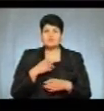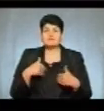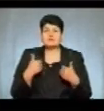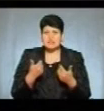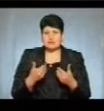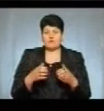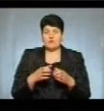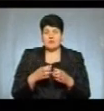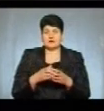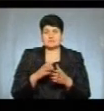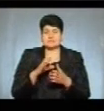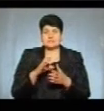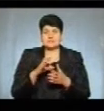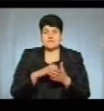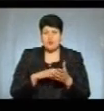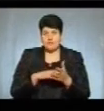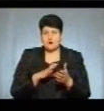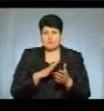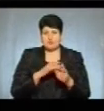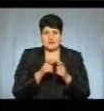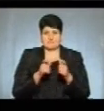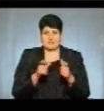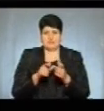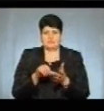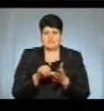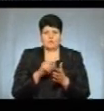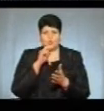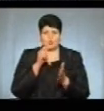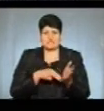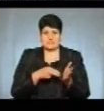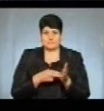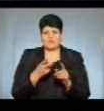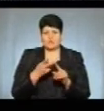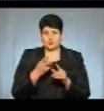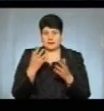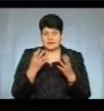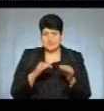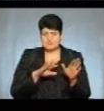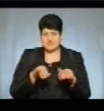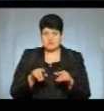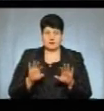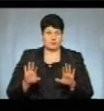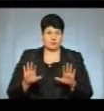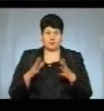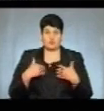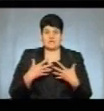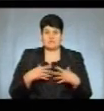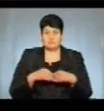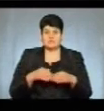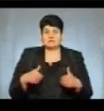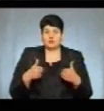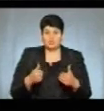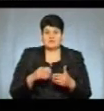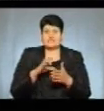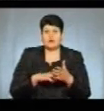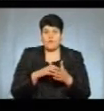яка страхувала квитки, і до представників «Укрзалізниці». На другий день після події моя сім'я звернулася в страхову